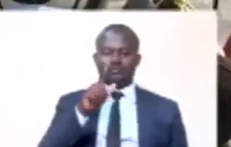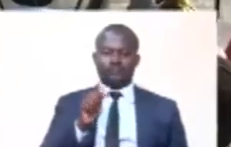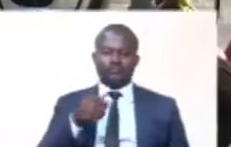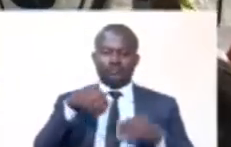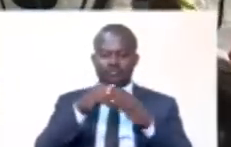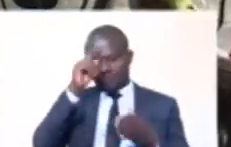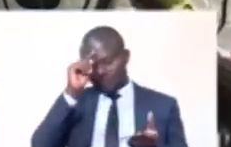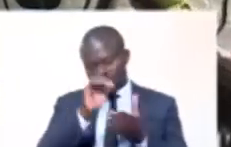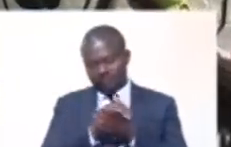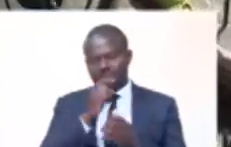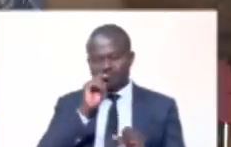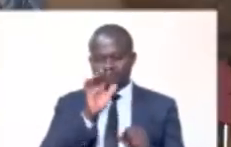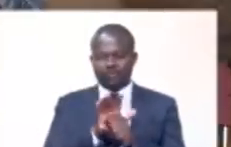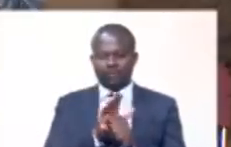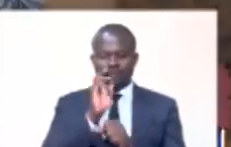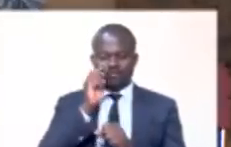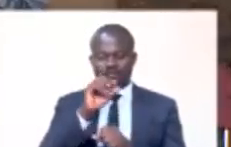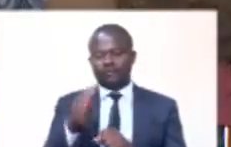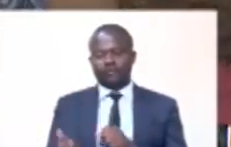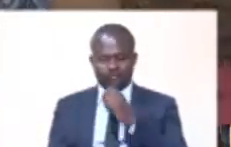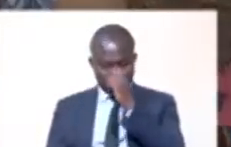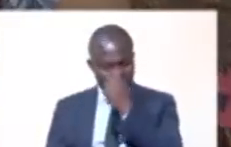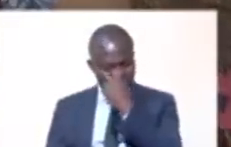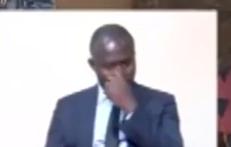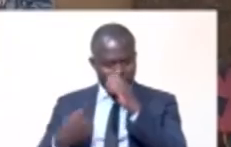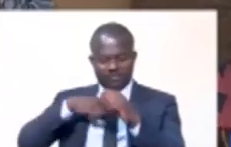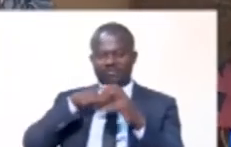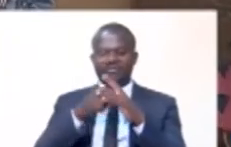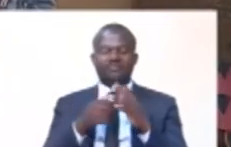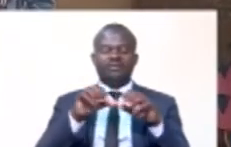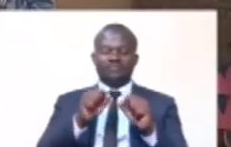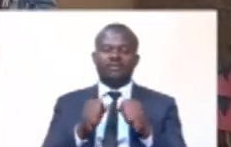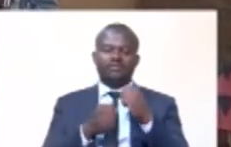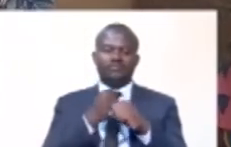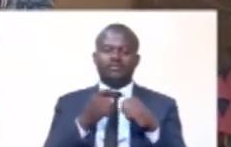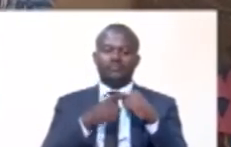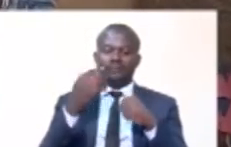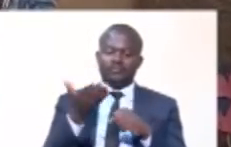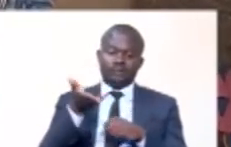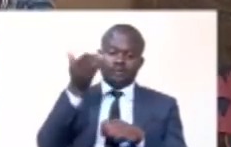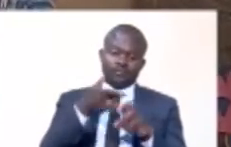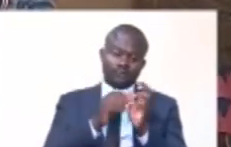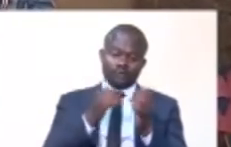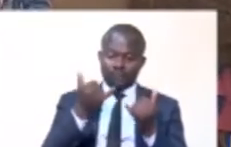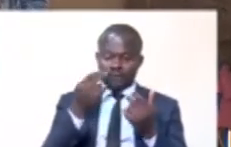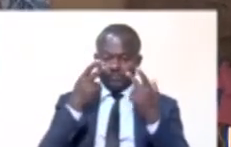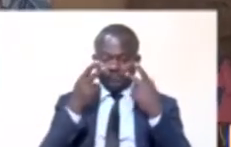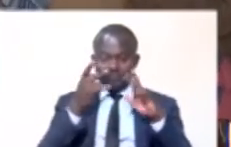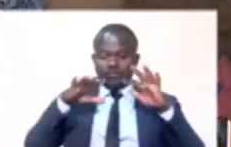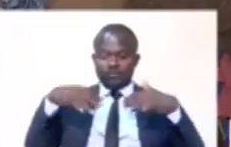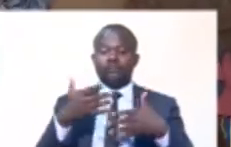yatanze icyizere cyo kubona izindi. Twari twatangiye dufatira ku myaka 65 kuzamura, ariko turebye ukuntu inkingo zari